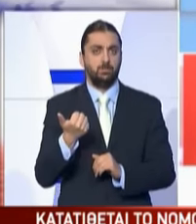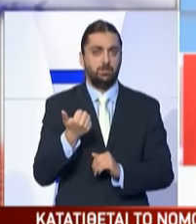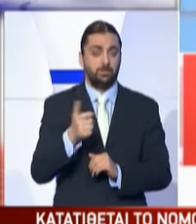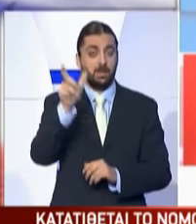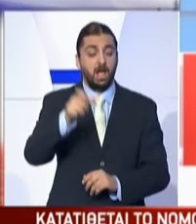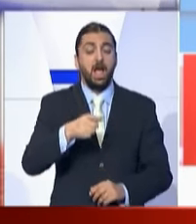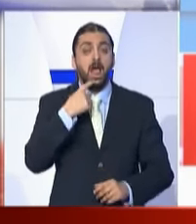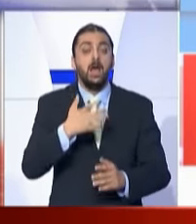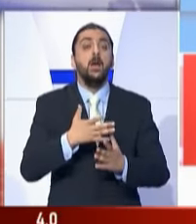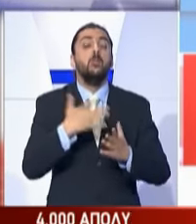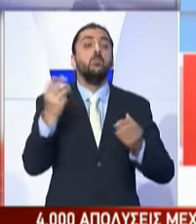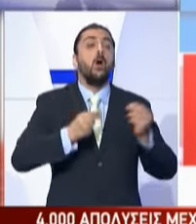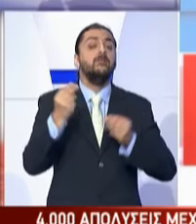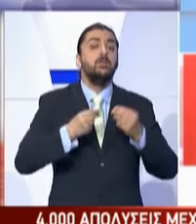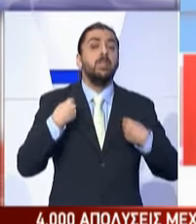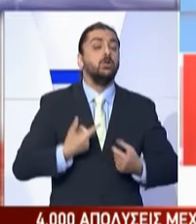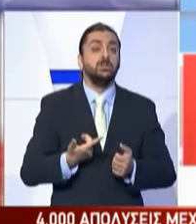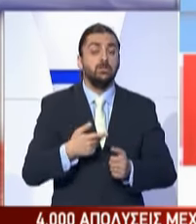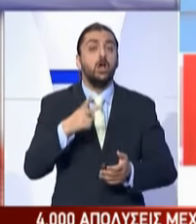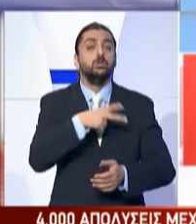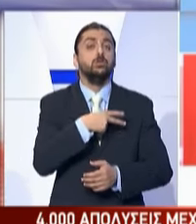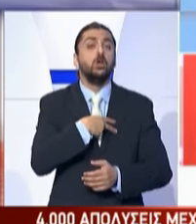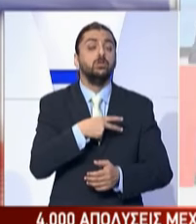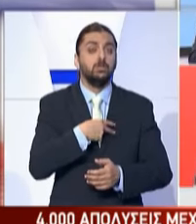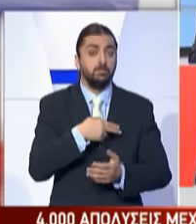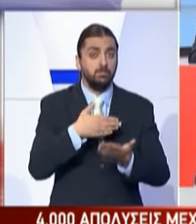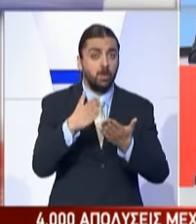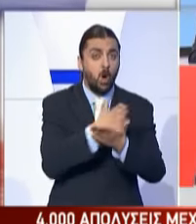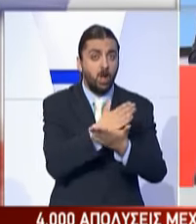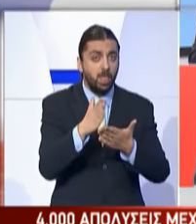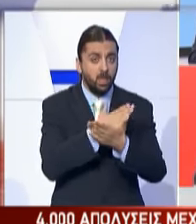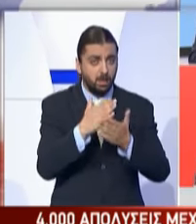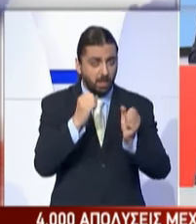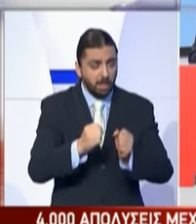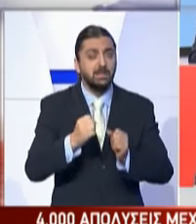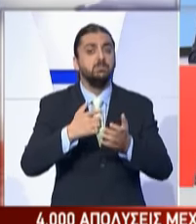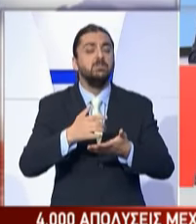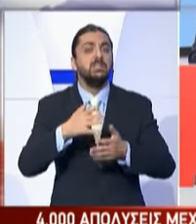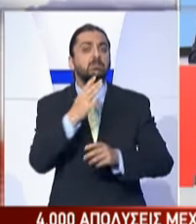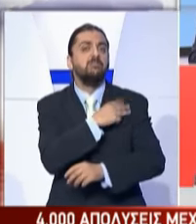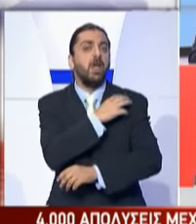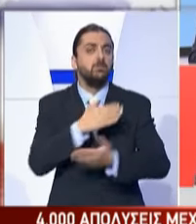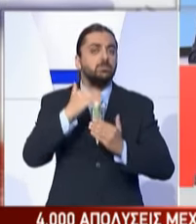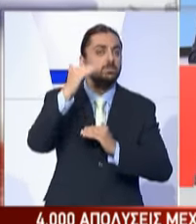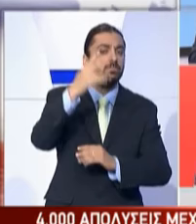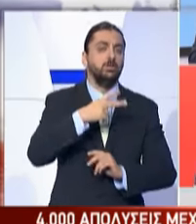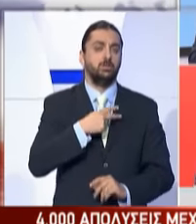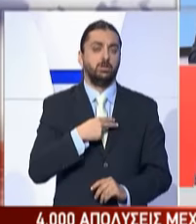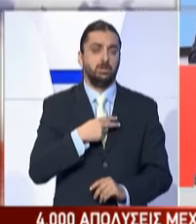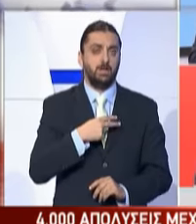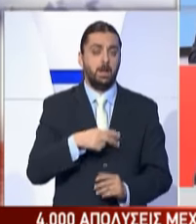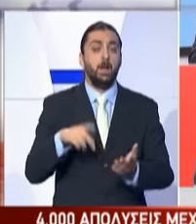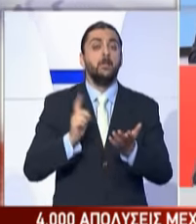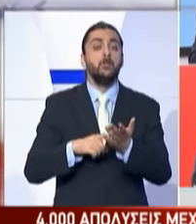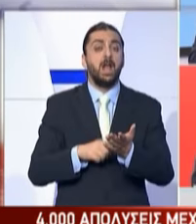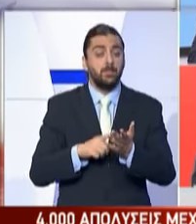είναι σωστή κατανομή και κίνητρα και ιεραρχία. Χρειάζεται λοιπόν να αγωνιστούν ενάντια σε αυτή τη γραμμή